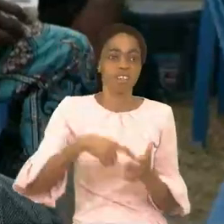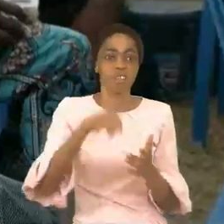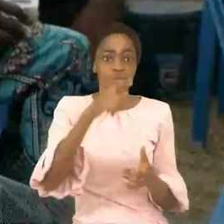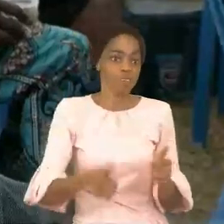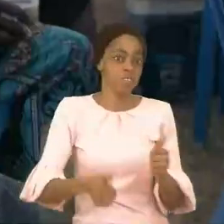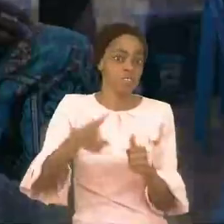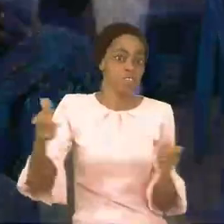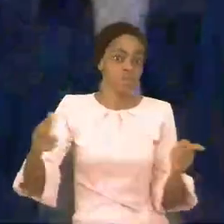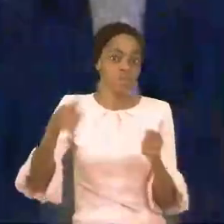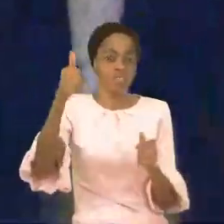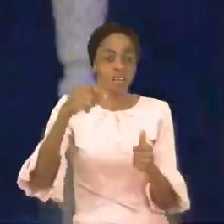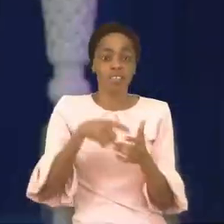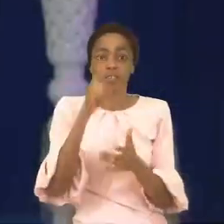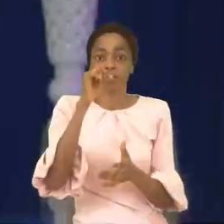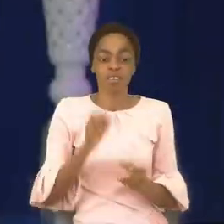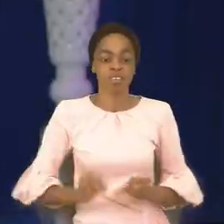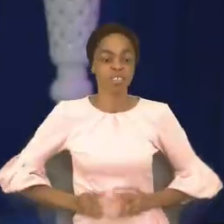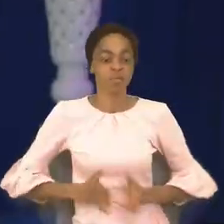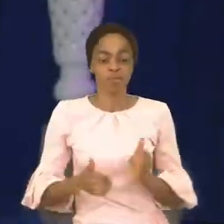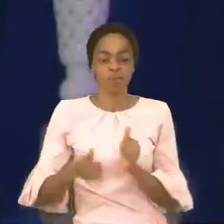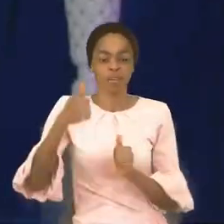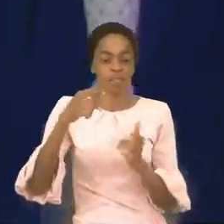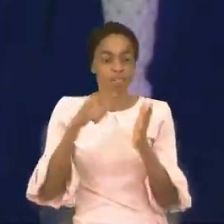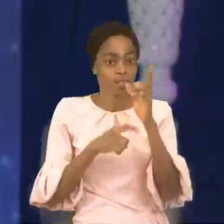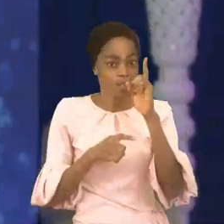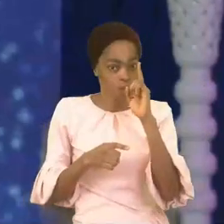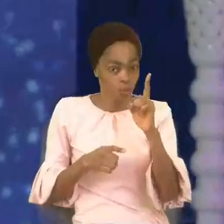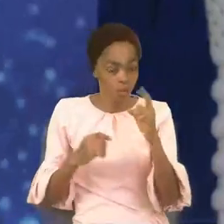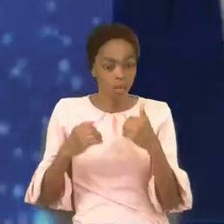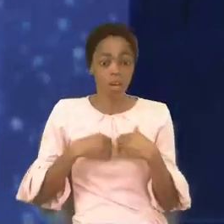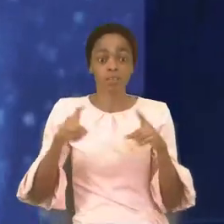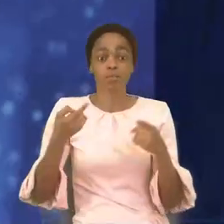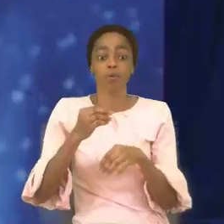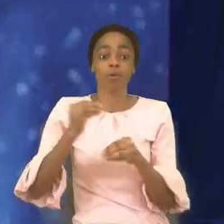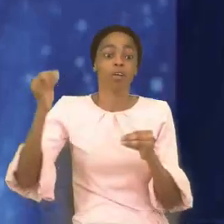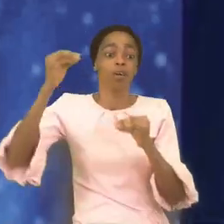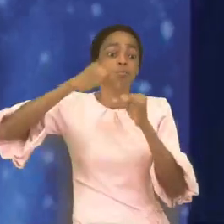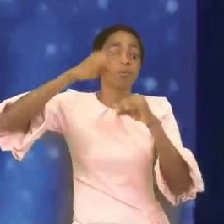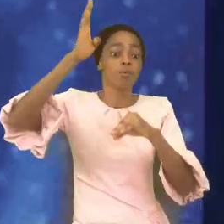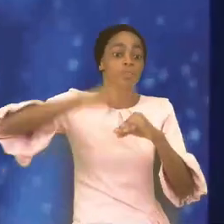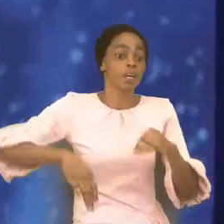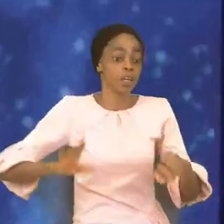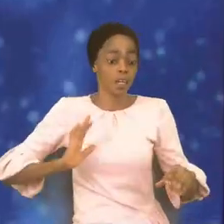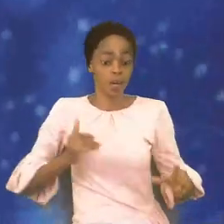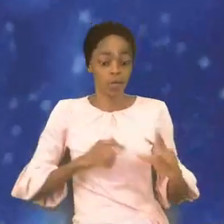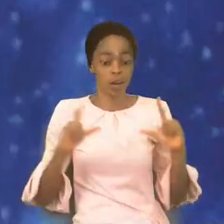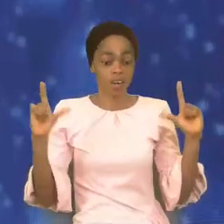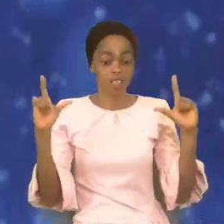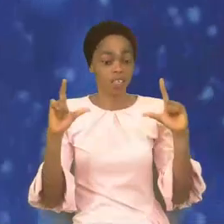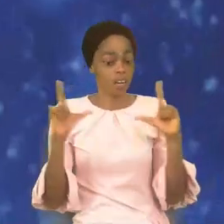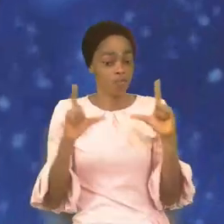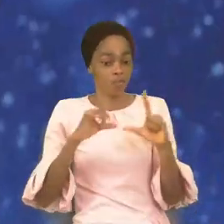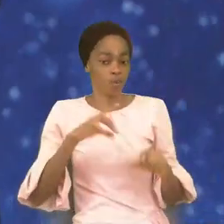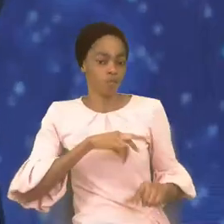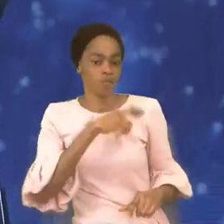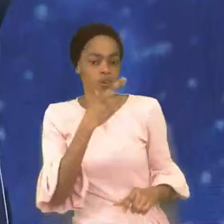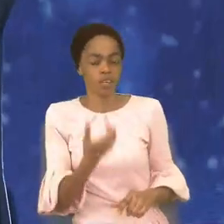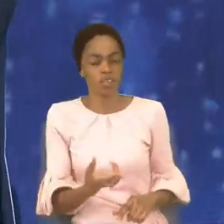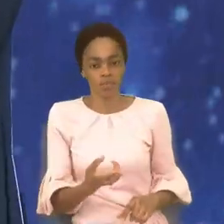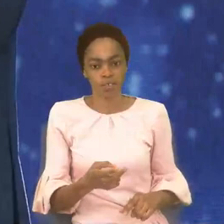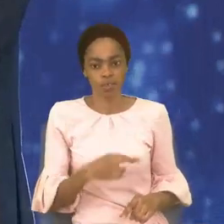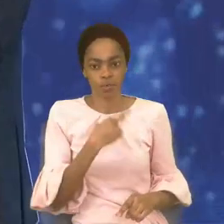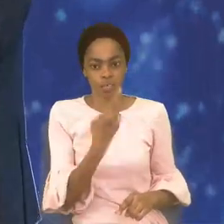grand. Celui-là, il est plus radieux. Celui-là est allé au-delà de la surface de la religion.